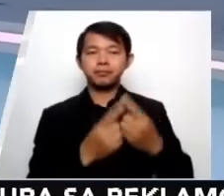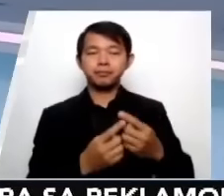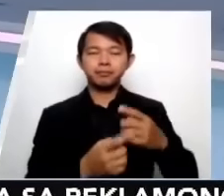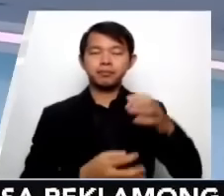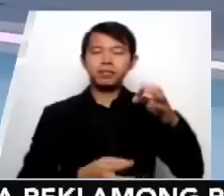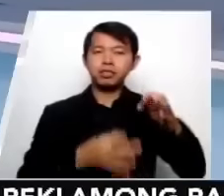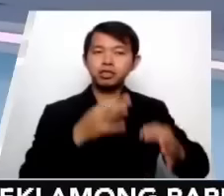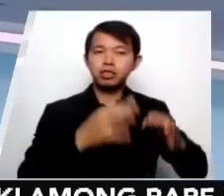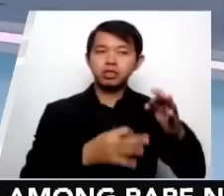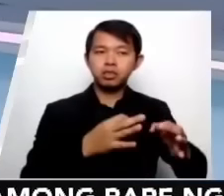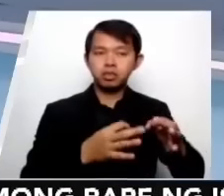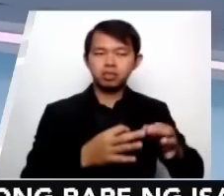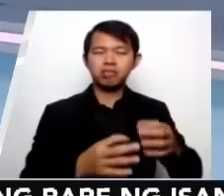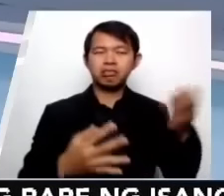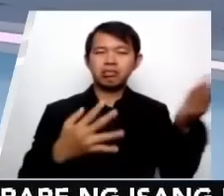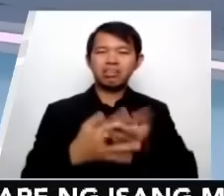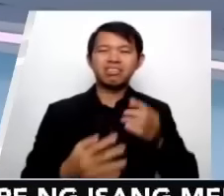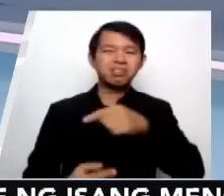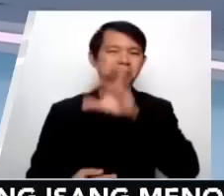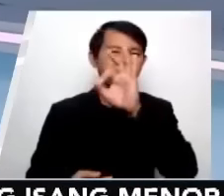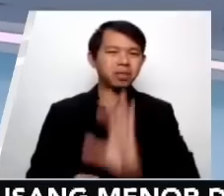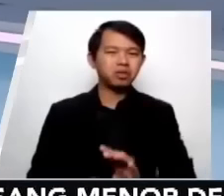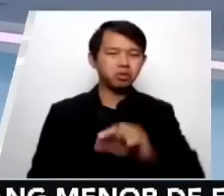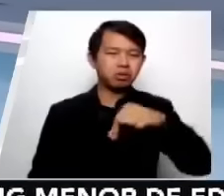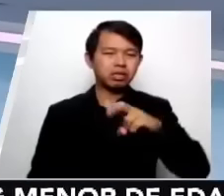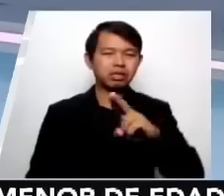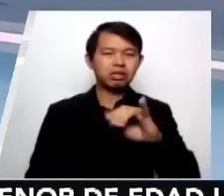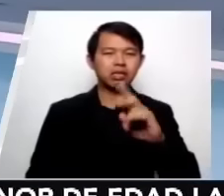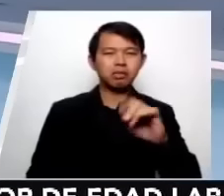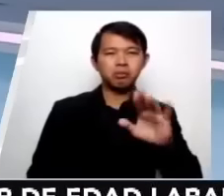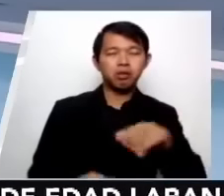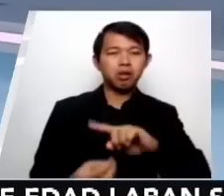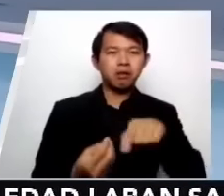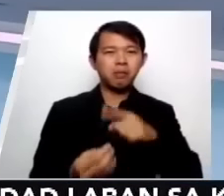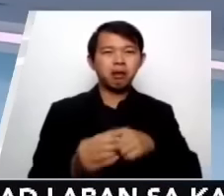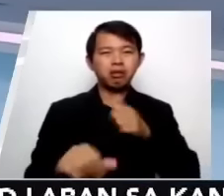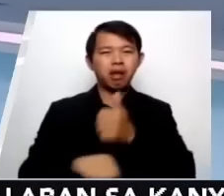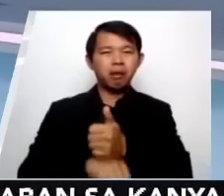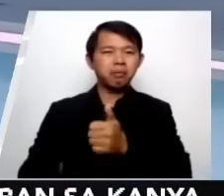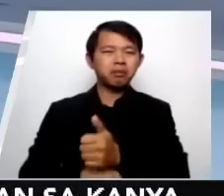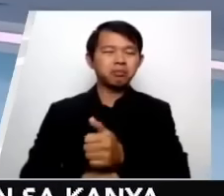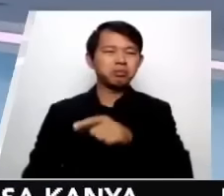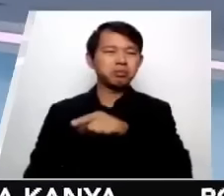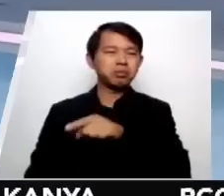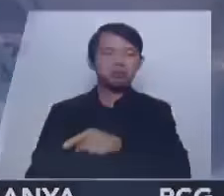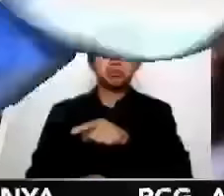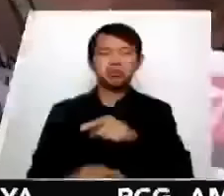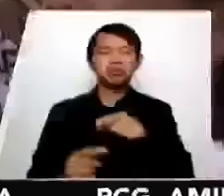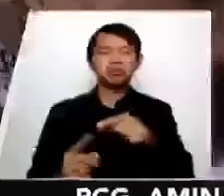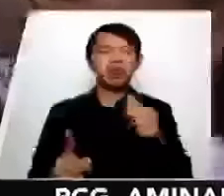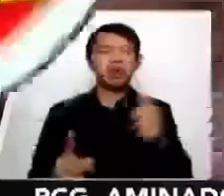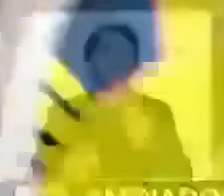kaugnay ng mga pang-aabuso umano sa ilang membro ng Kingdom of Jesus Christ. May report si Salima Refran.